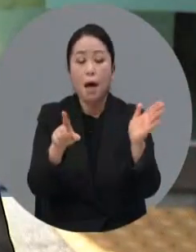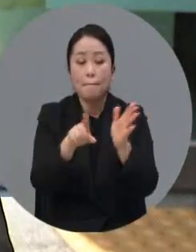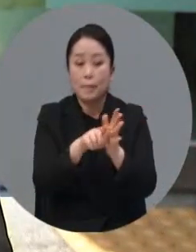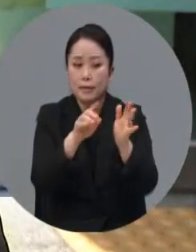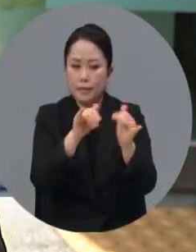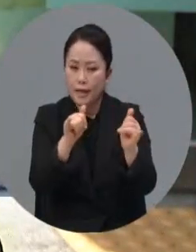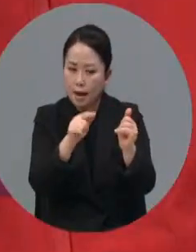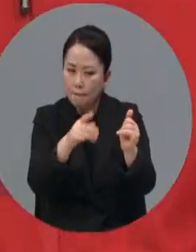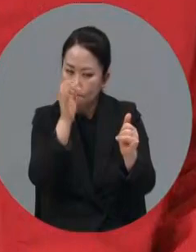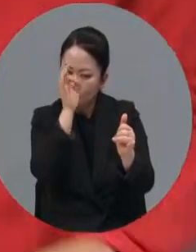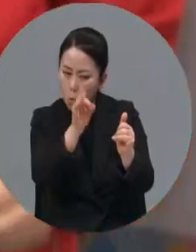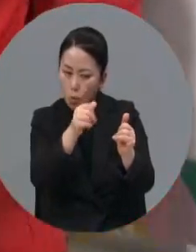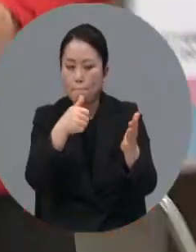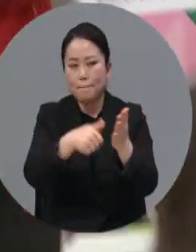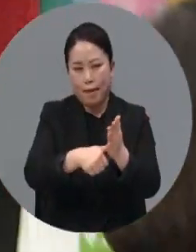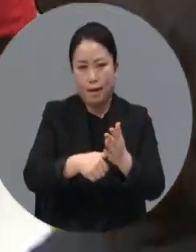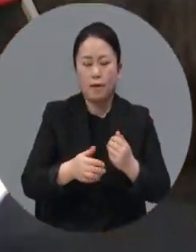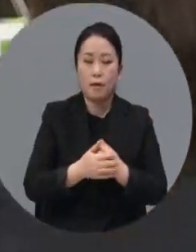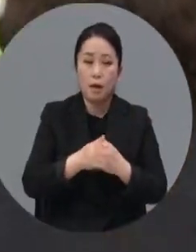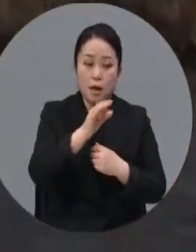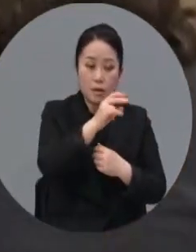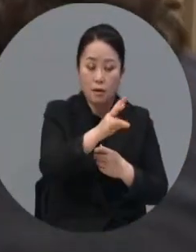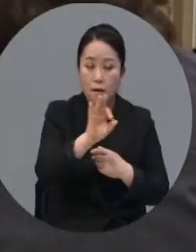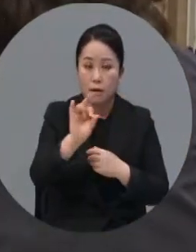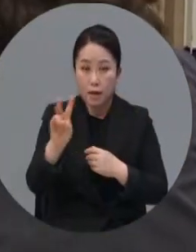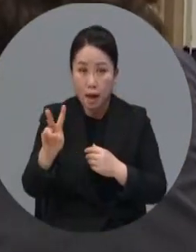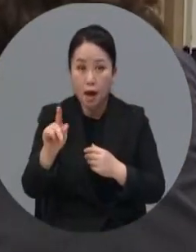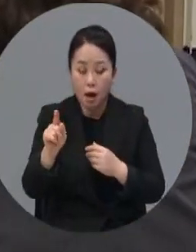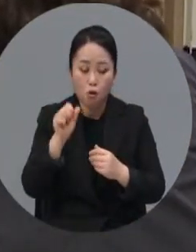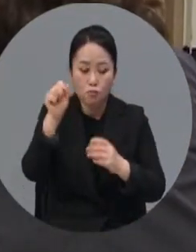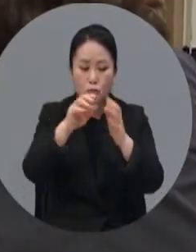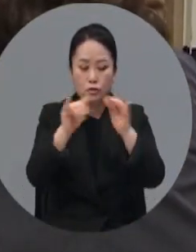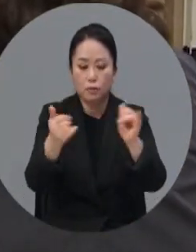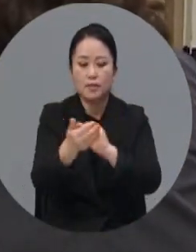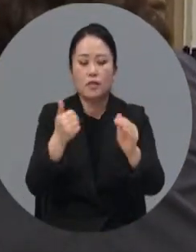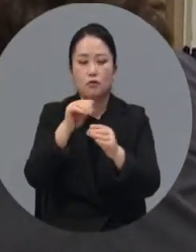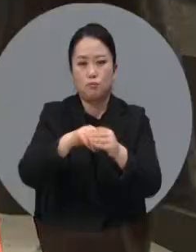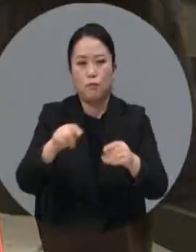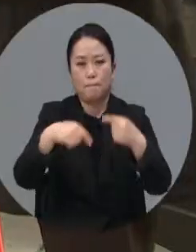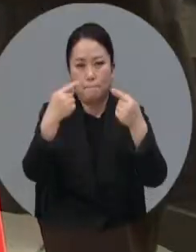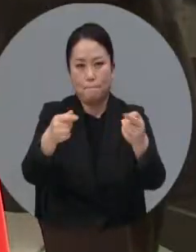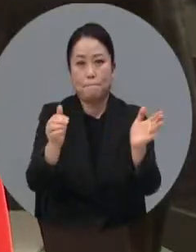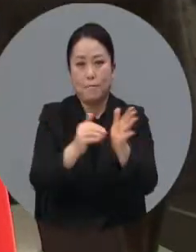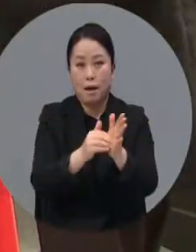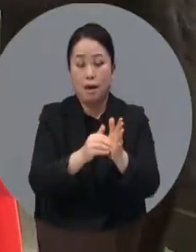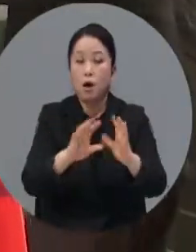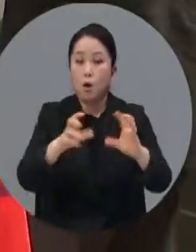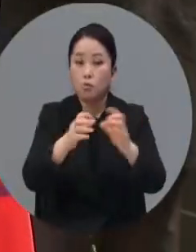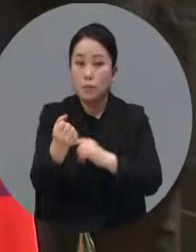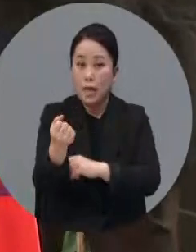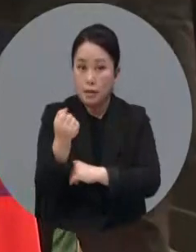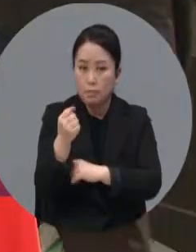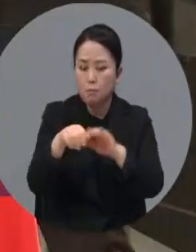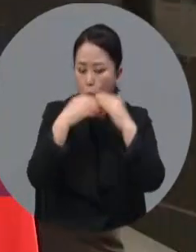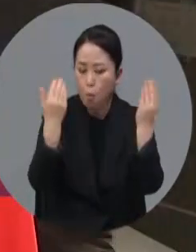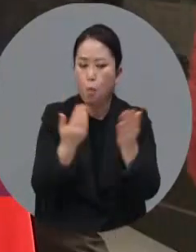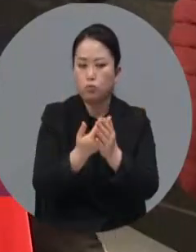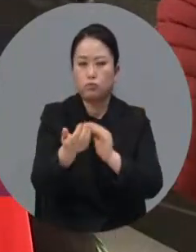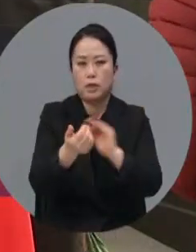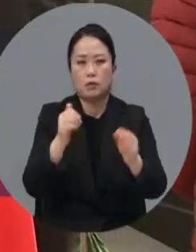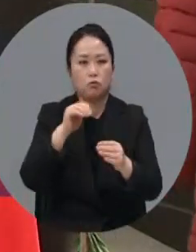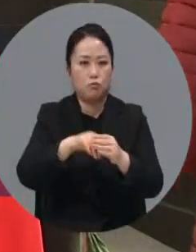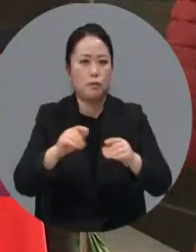보고 찍어야죠. 여야 후보들도 사전투표에 나섰습니다. 국민의힘은 모두가 사전투표에